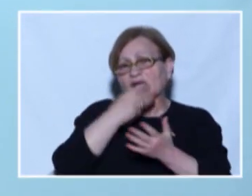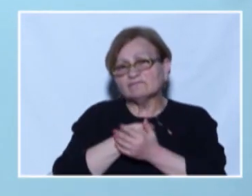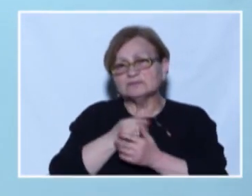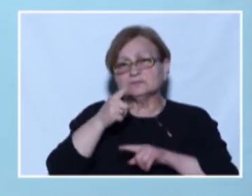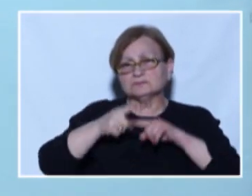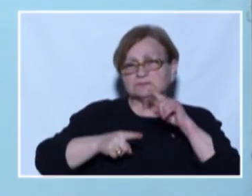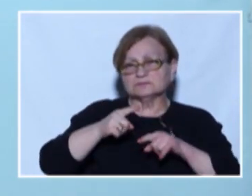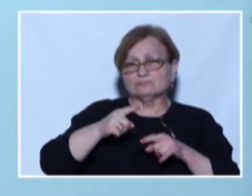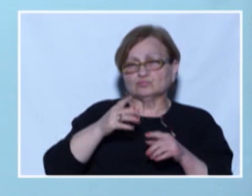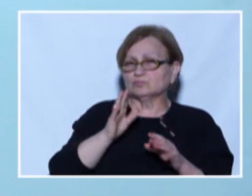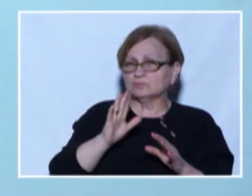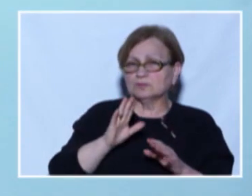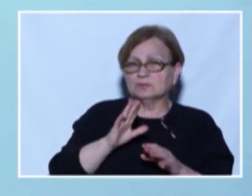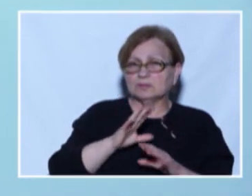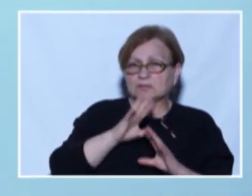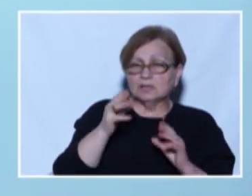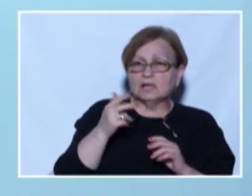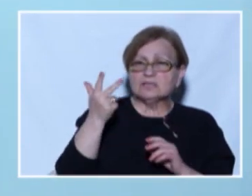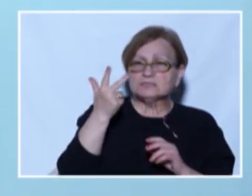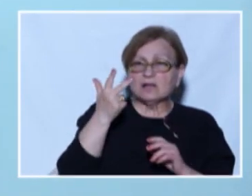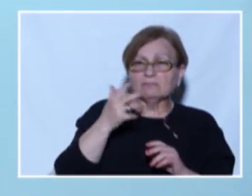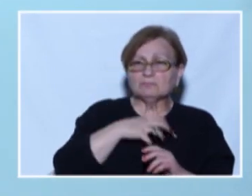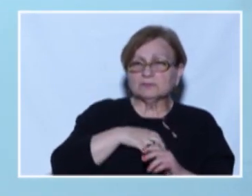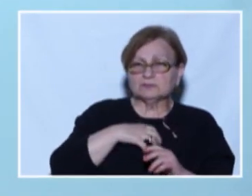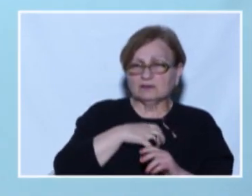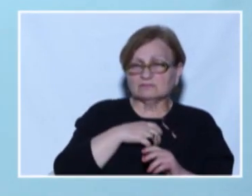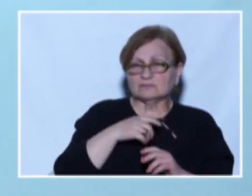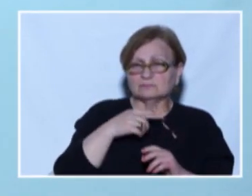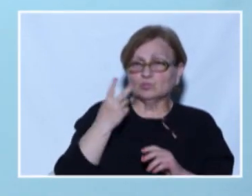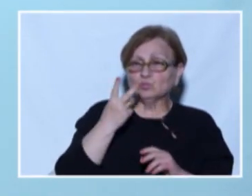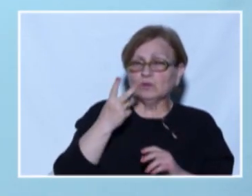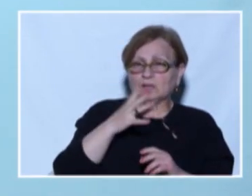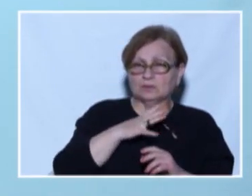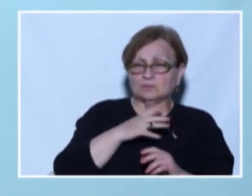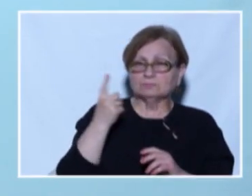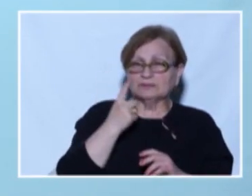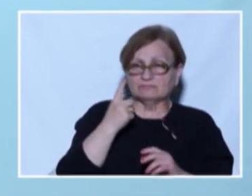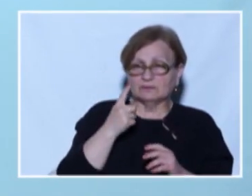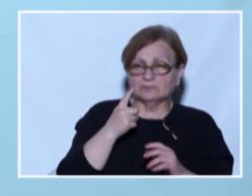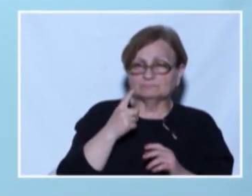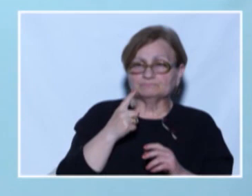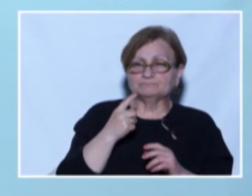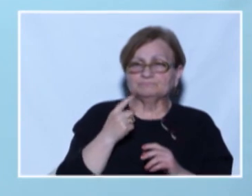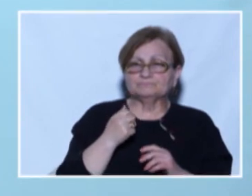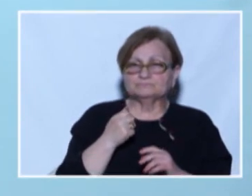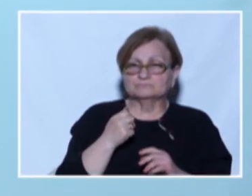მთლიანად კაცობრიობისთვის, სამ მთავარ რაღაცას განასახიერებს. პირველი, ეს